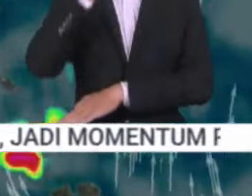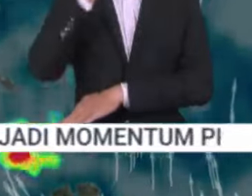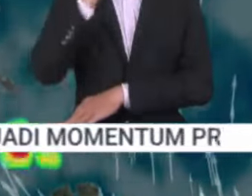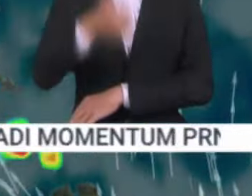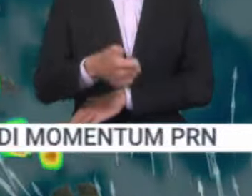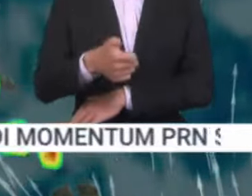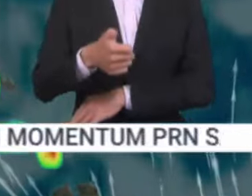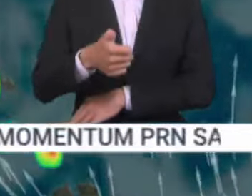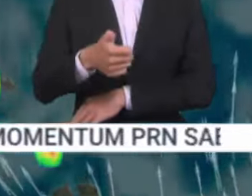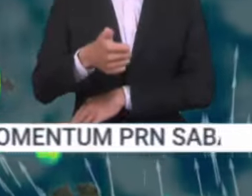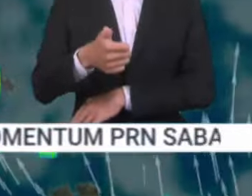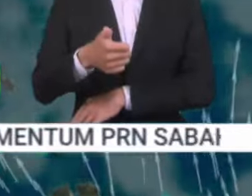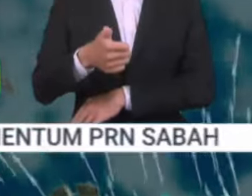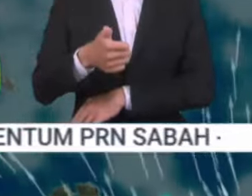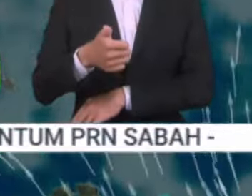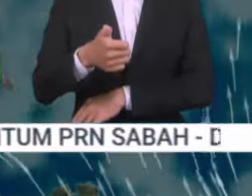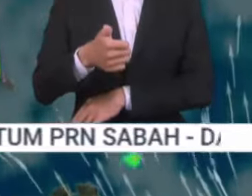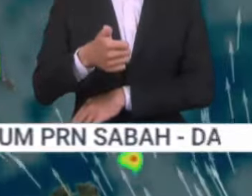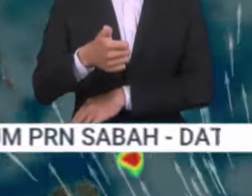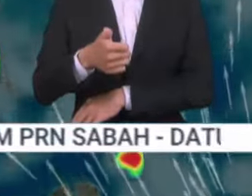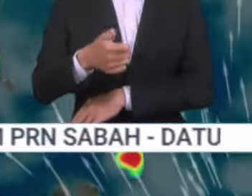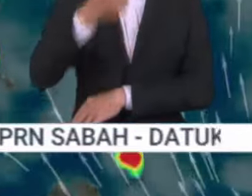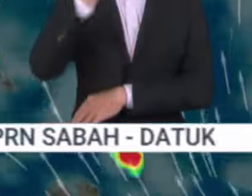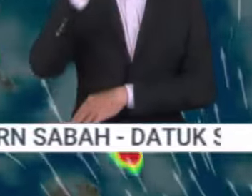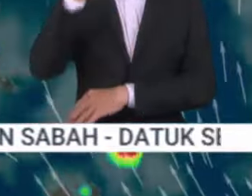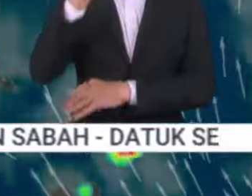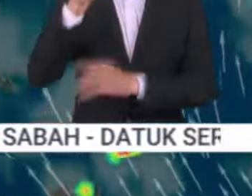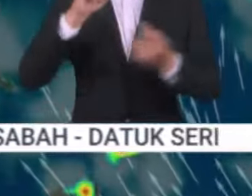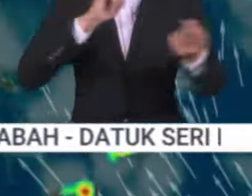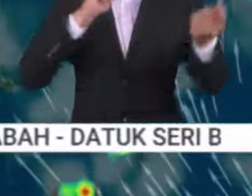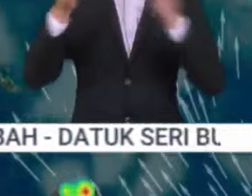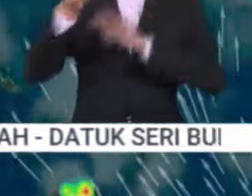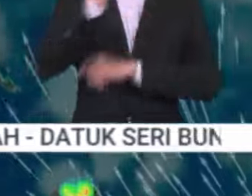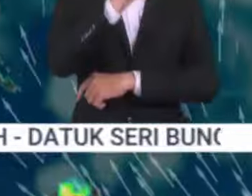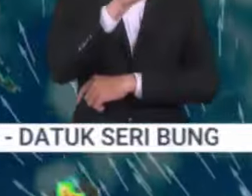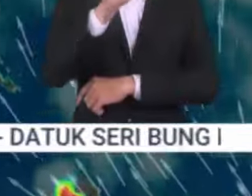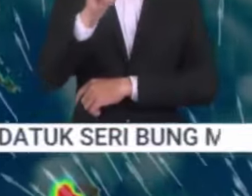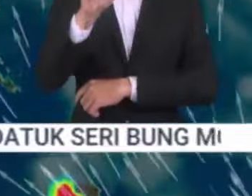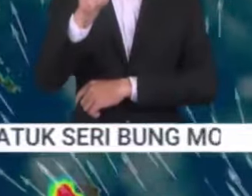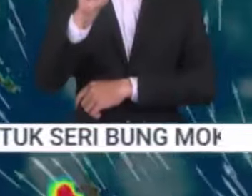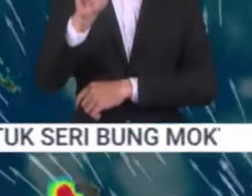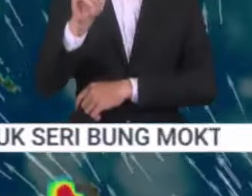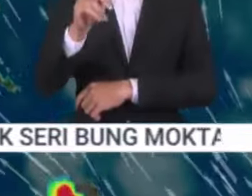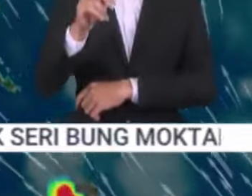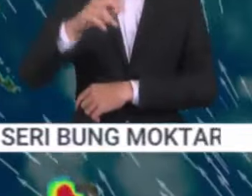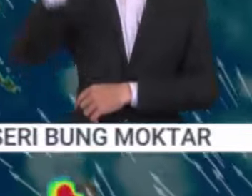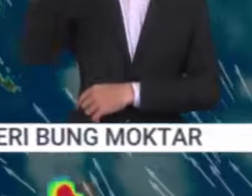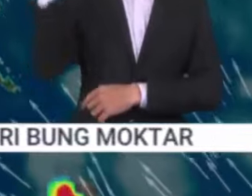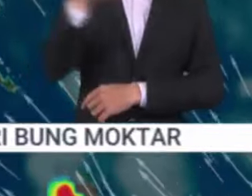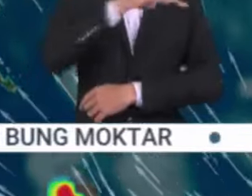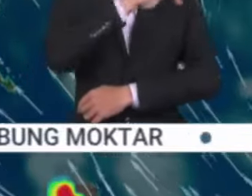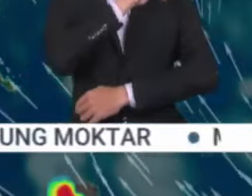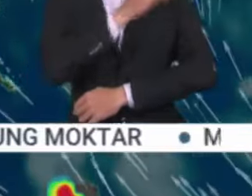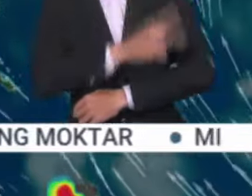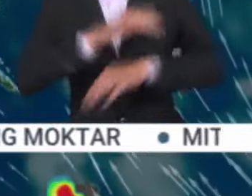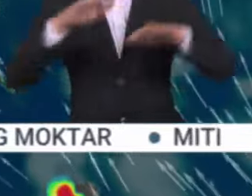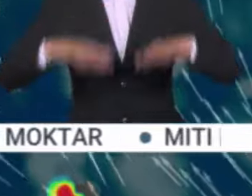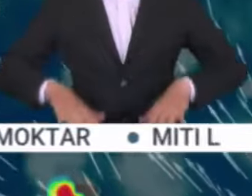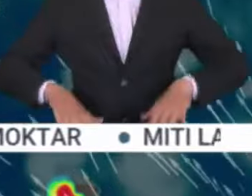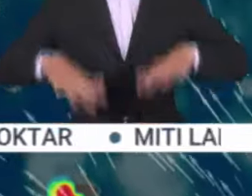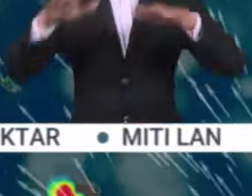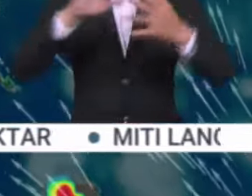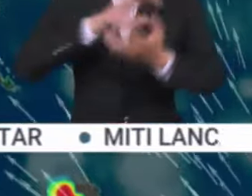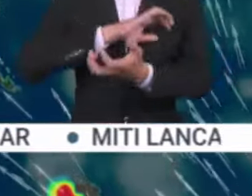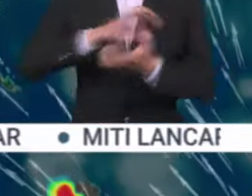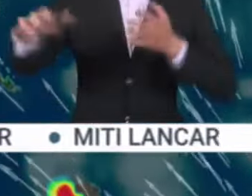harinya. Yang berlaku pada musim fasa peralihan monsun ini boleh menyebabkan angin kencang, banjir kilat dan juga kerosakan